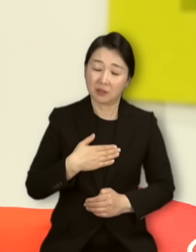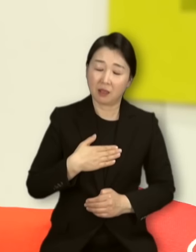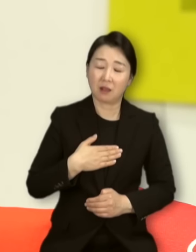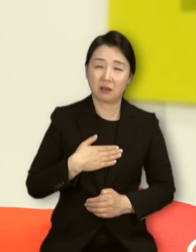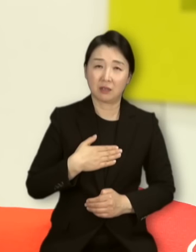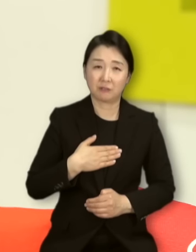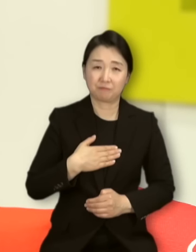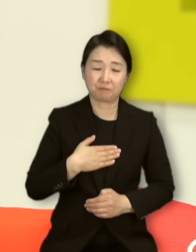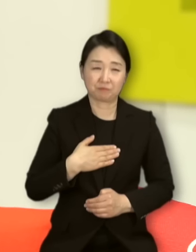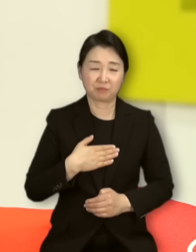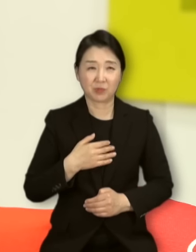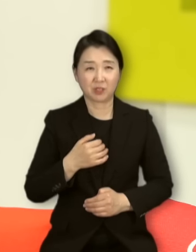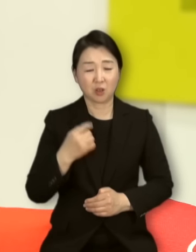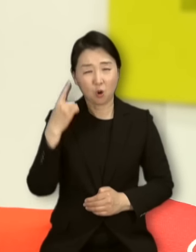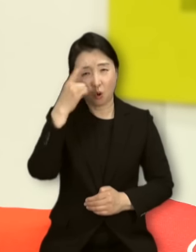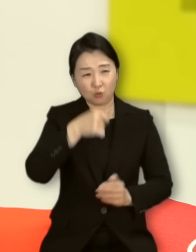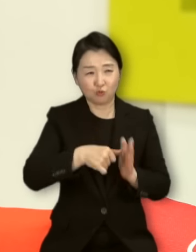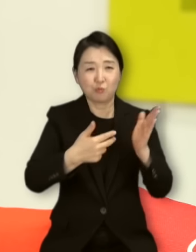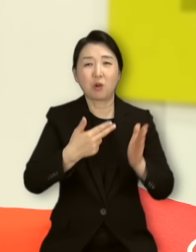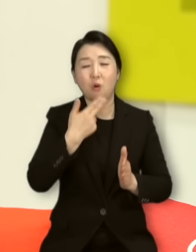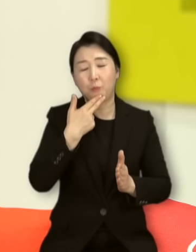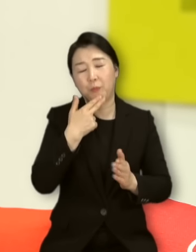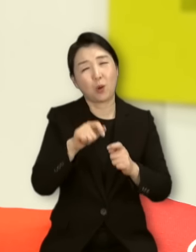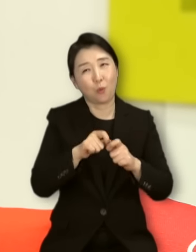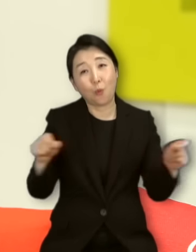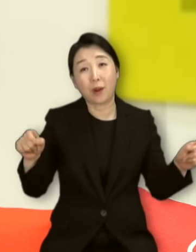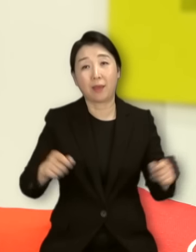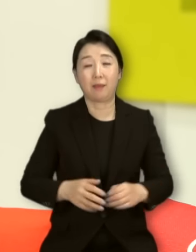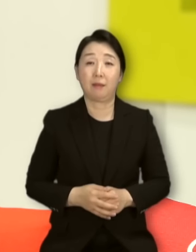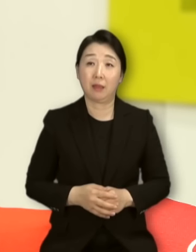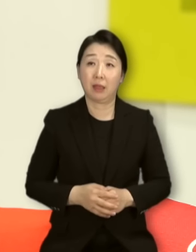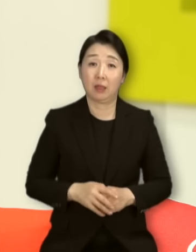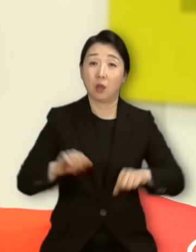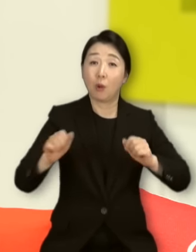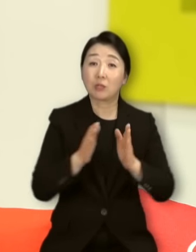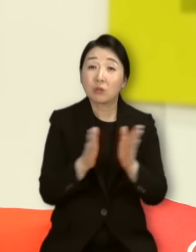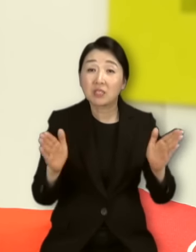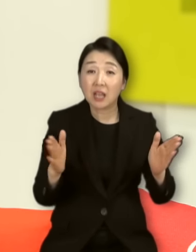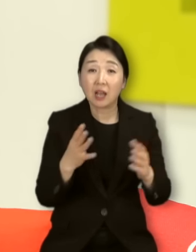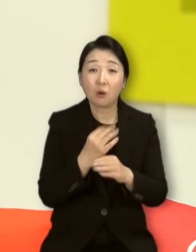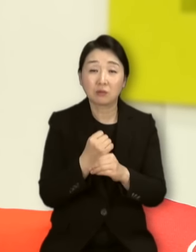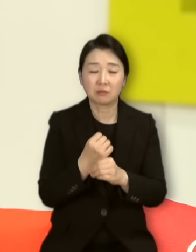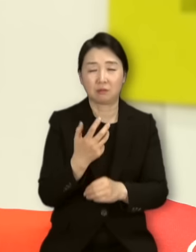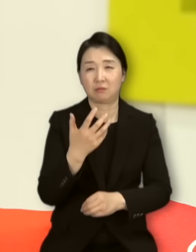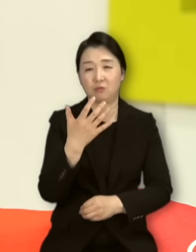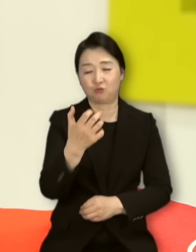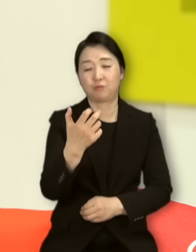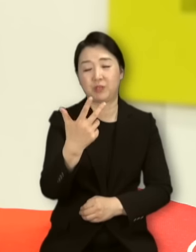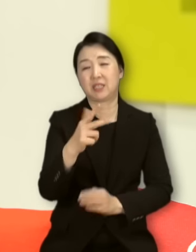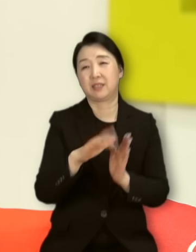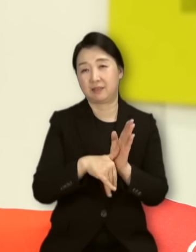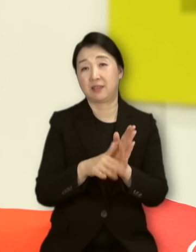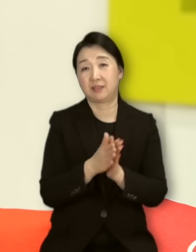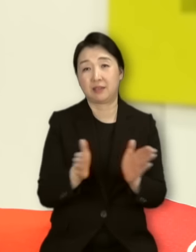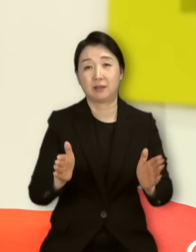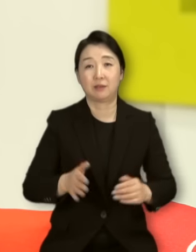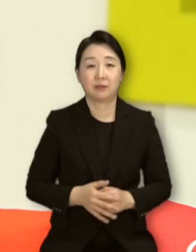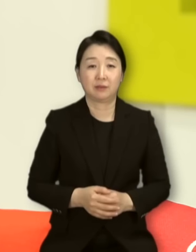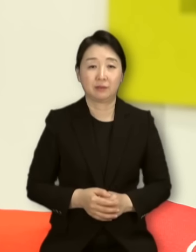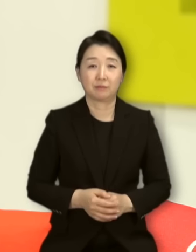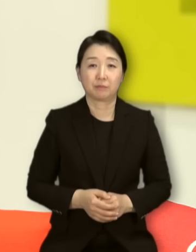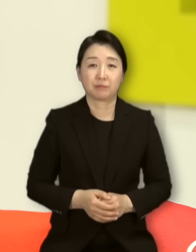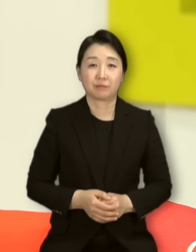했어요 예 그때 했다가 년도음 그후에 결혼하고 어 그리고 얼마